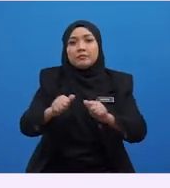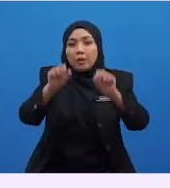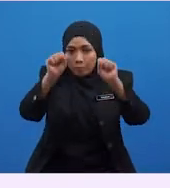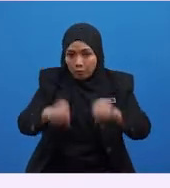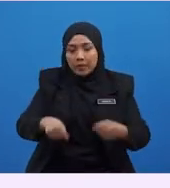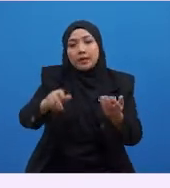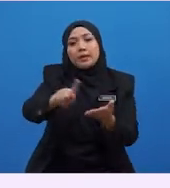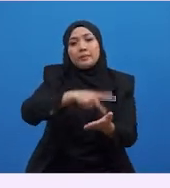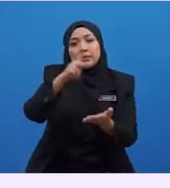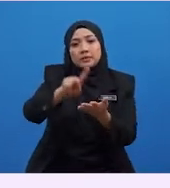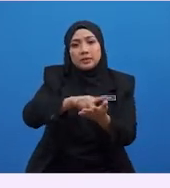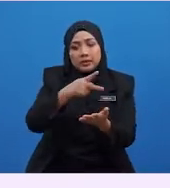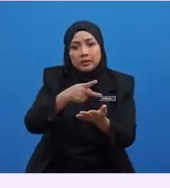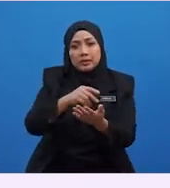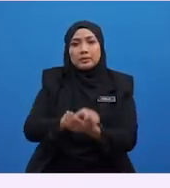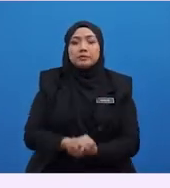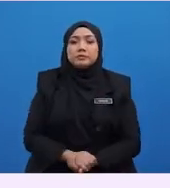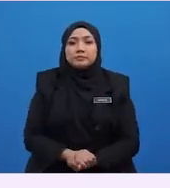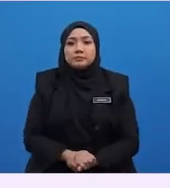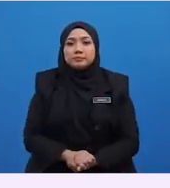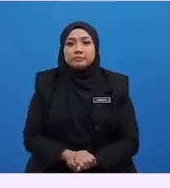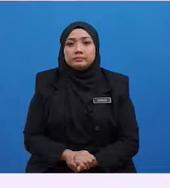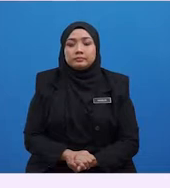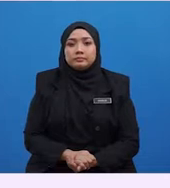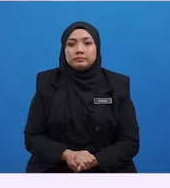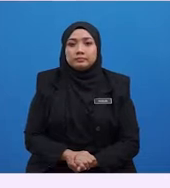boleh mengemaskini datanya.